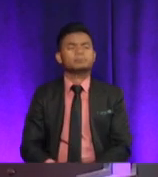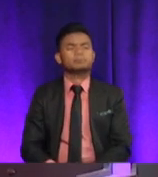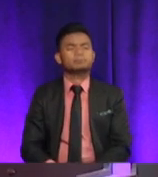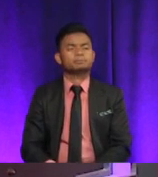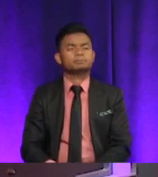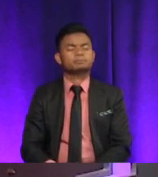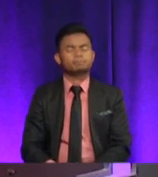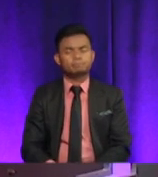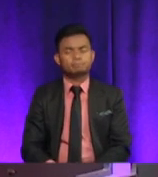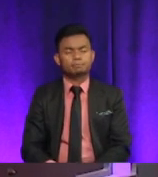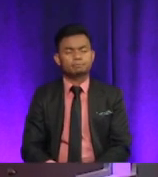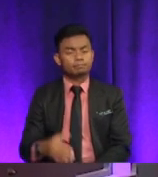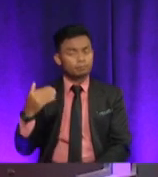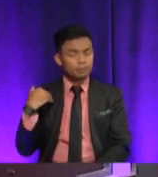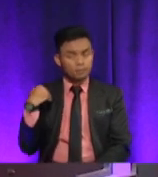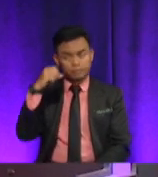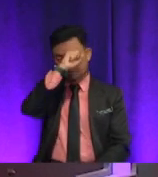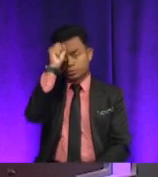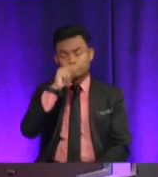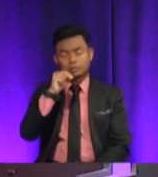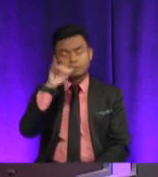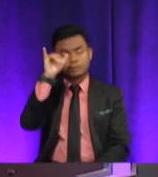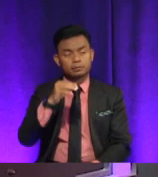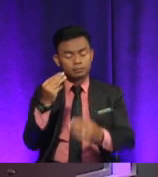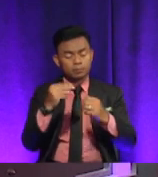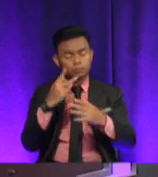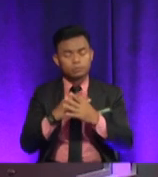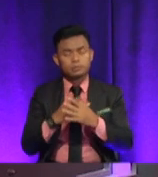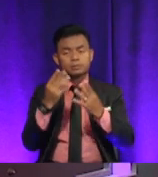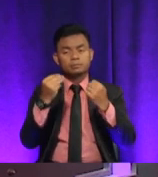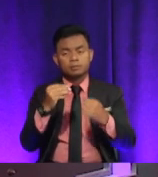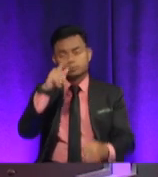Oke ada soal nanti murid-murid nak berfungsi ataupun